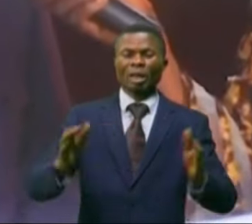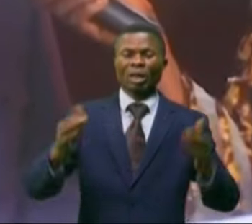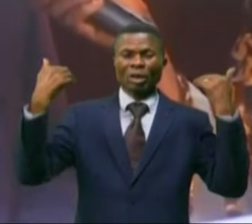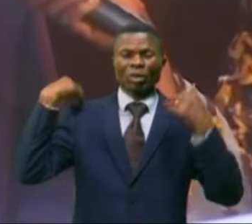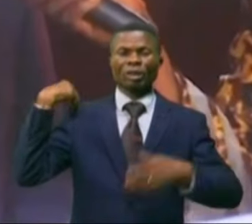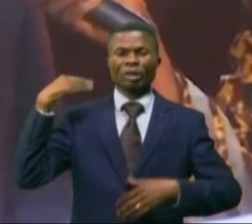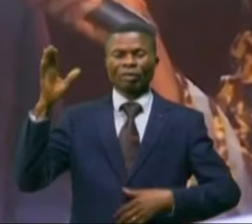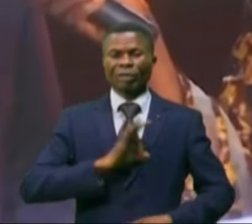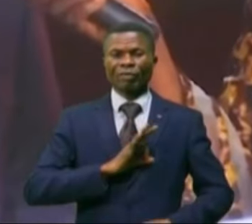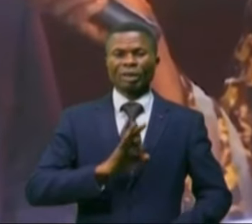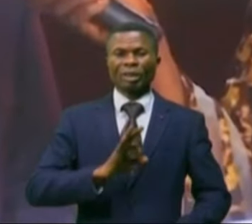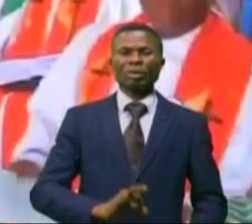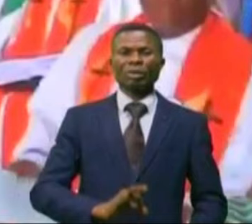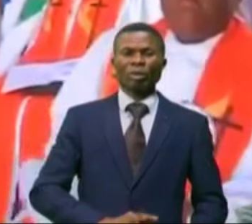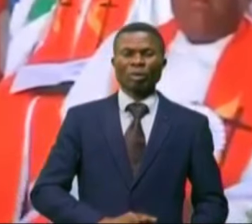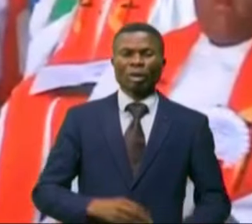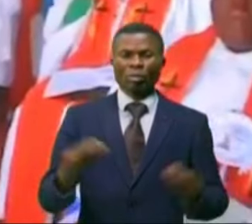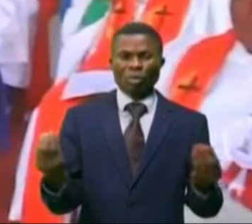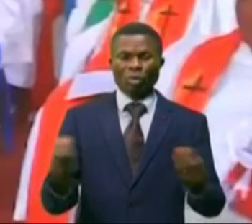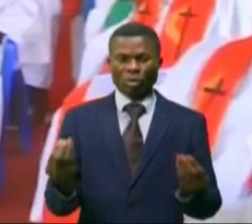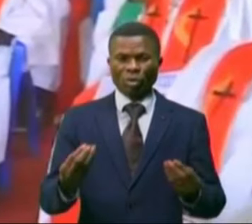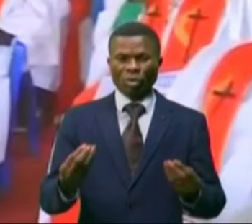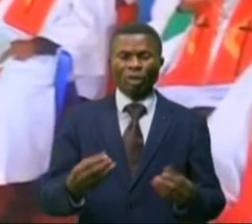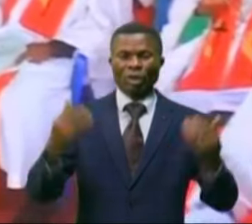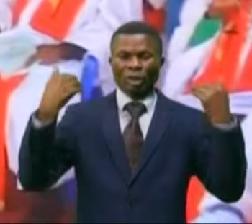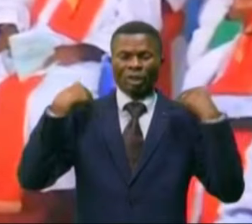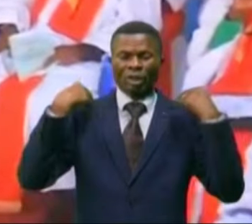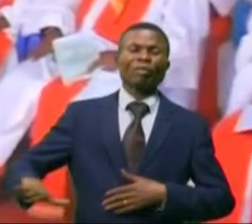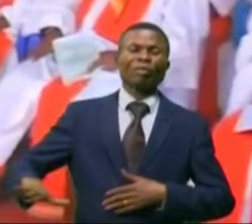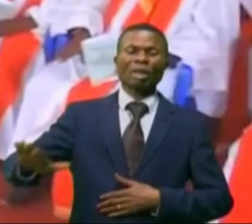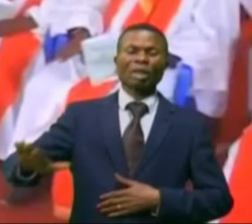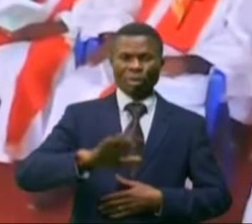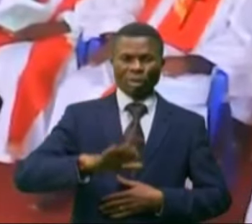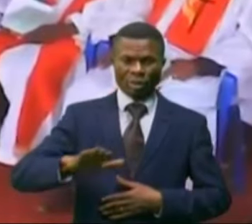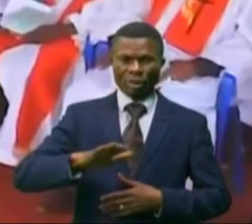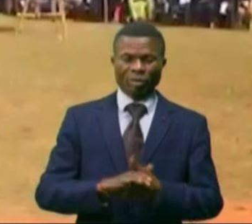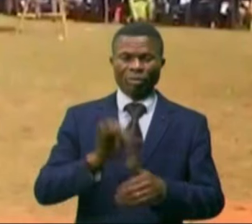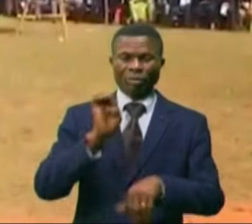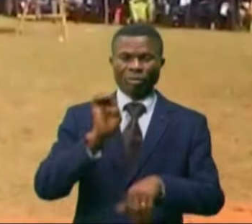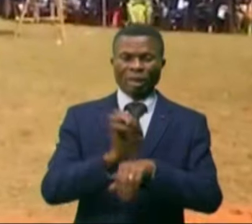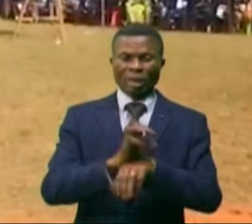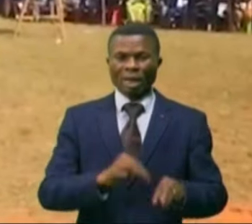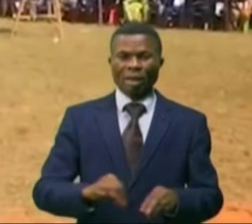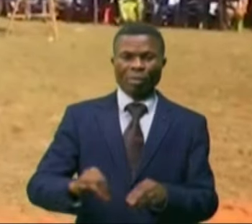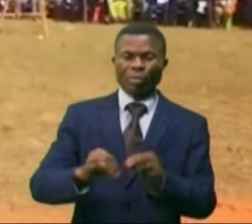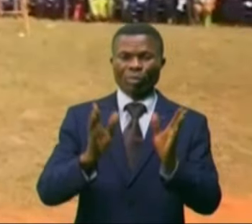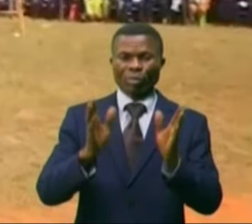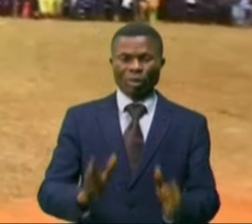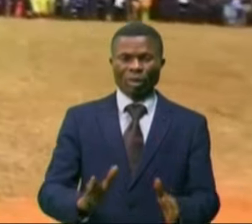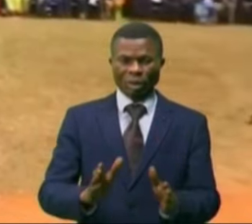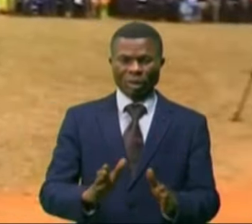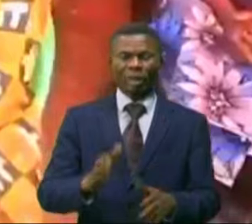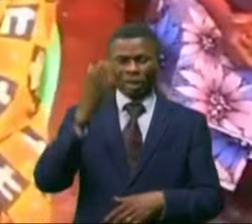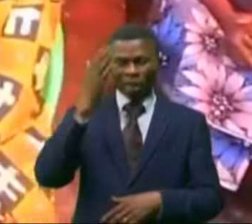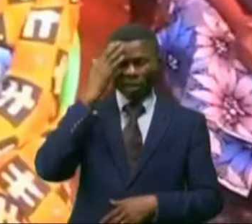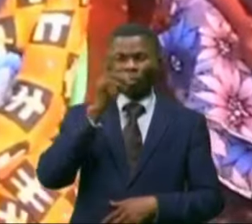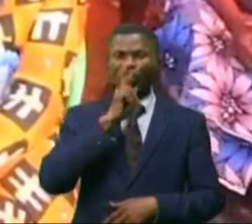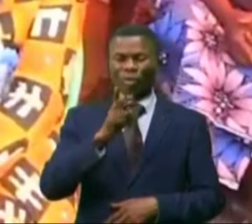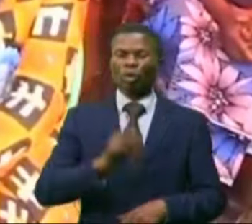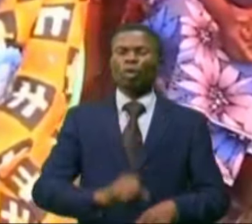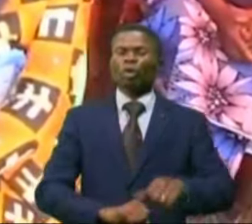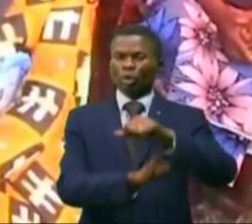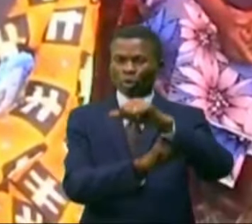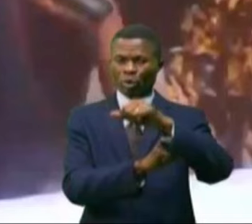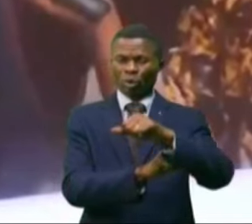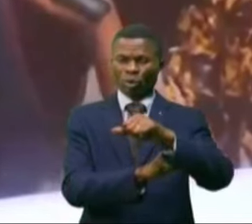l'État, Félix-Antoine Tshisekedi Tshilombo, garant de la nation, à l'église méthodiste, d'être rassuré de l'accompagnement